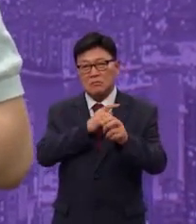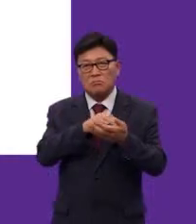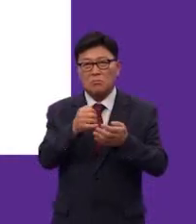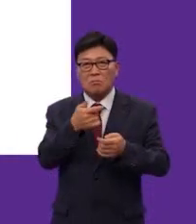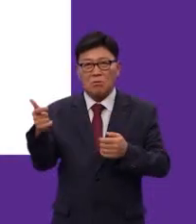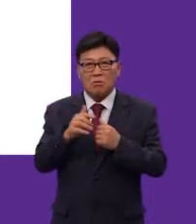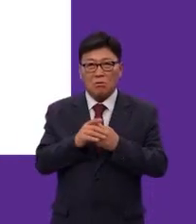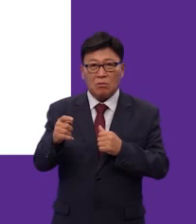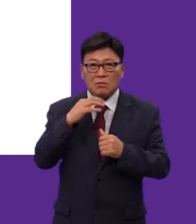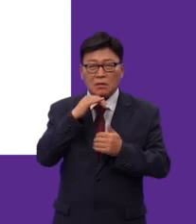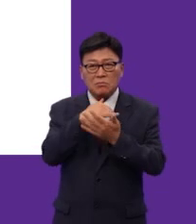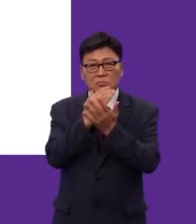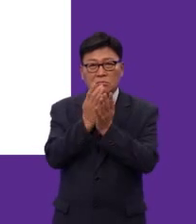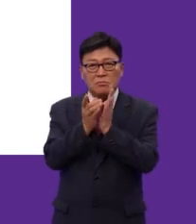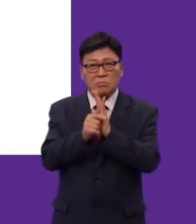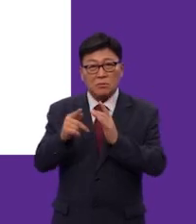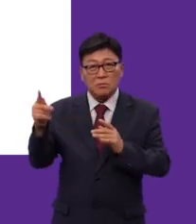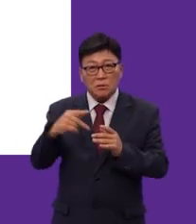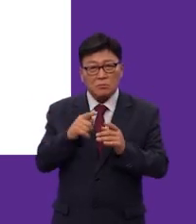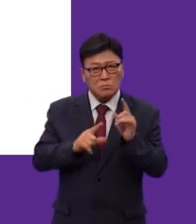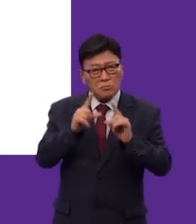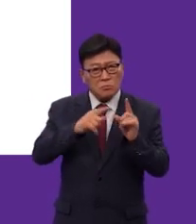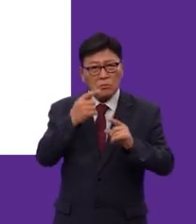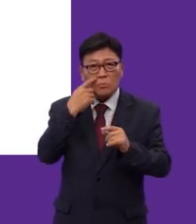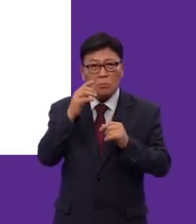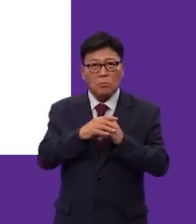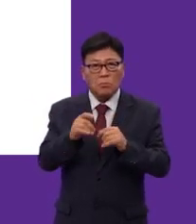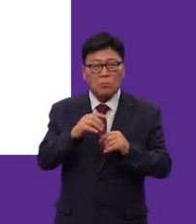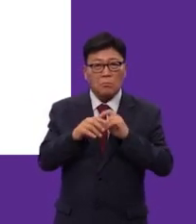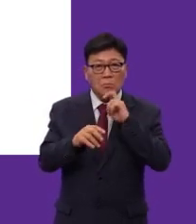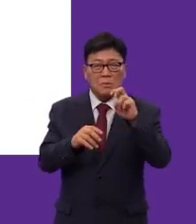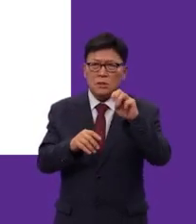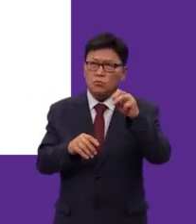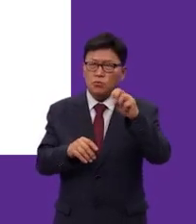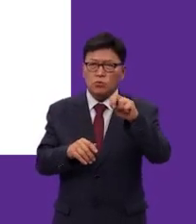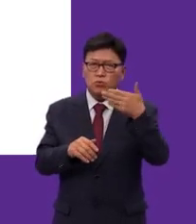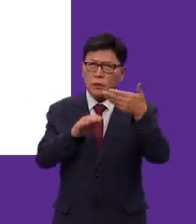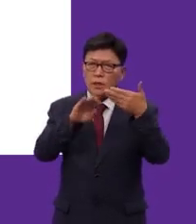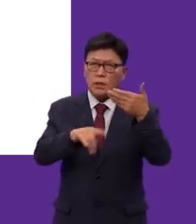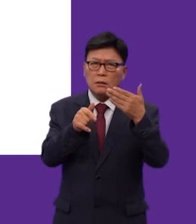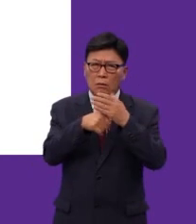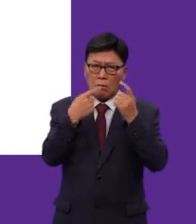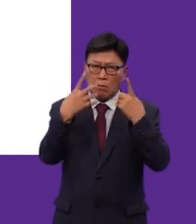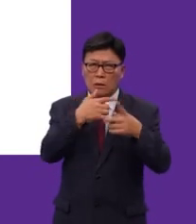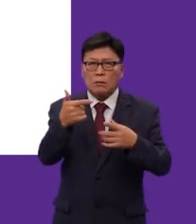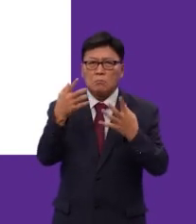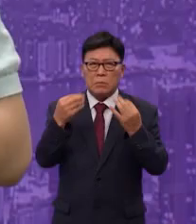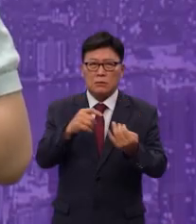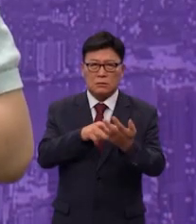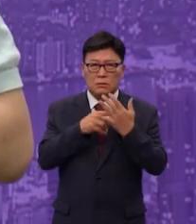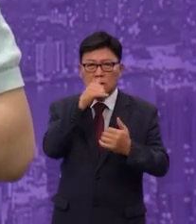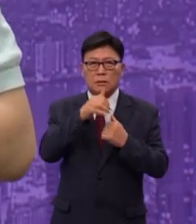있고요. 연령대별 대출 잔액 추이를 보더라도 만 29세 이하에서 극명하게 드러난다는 걸 알 수가